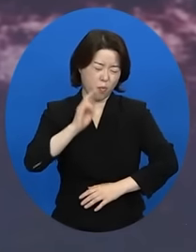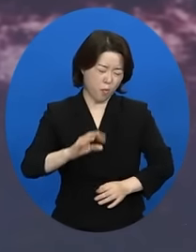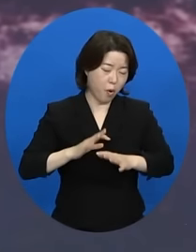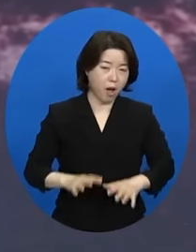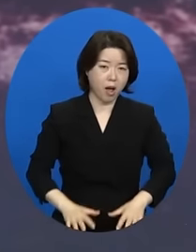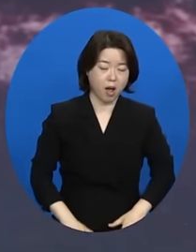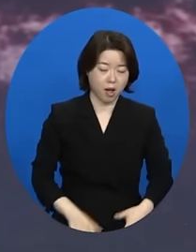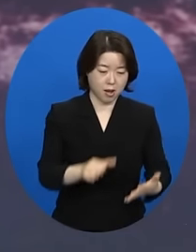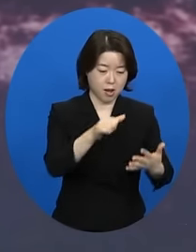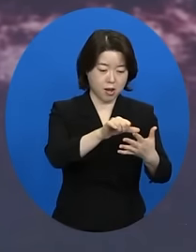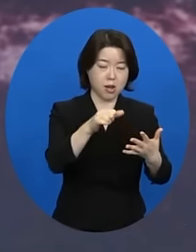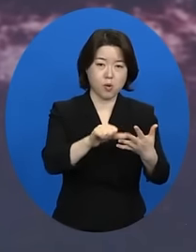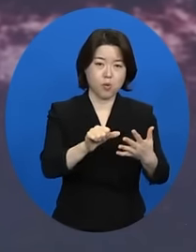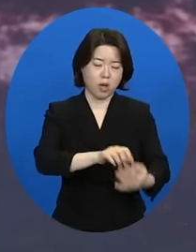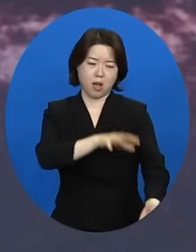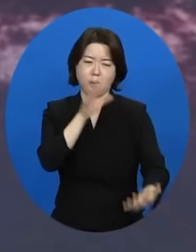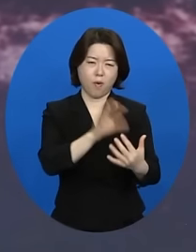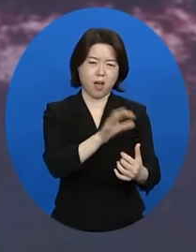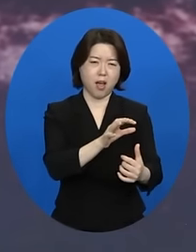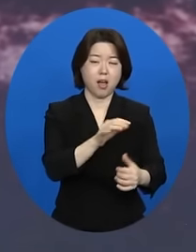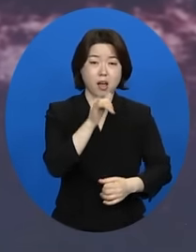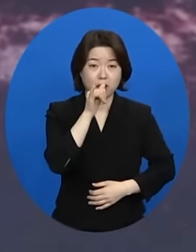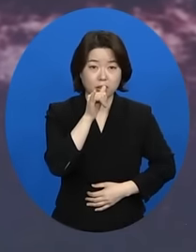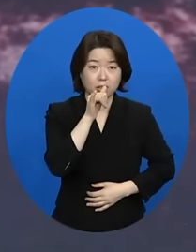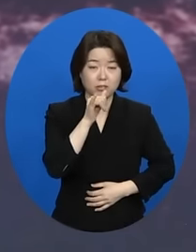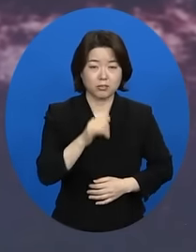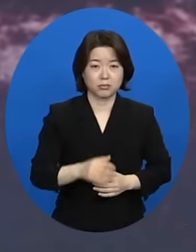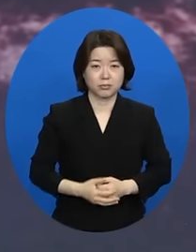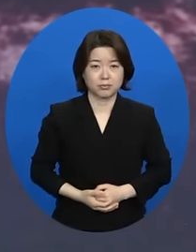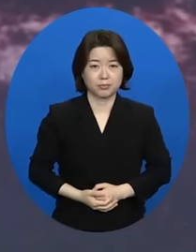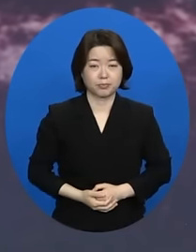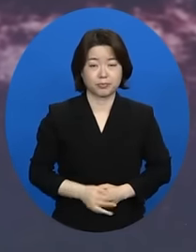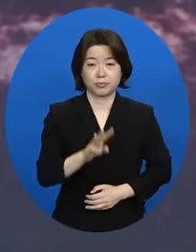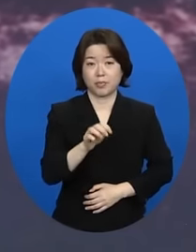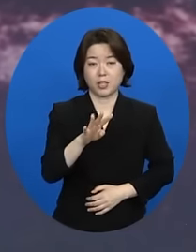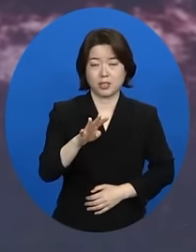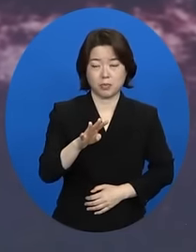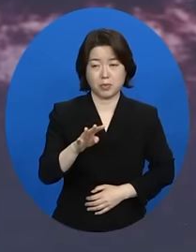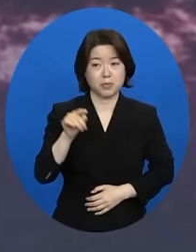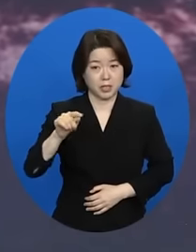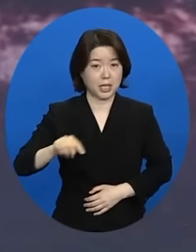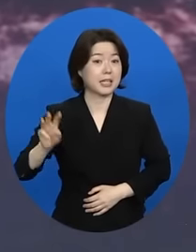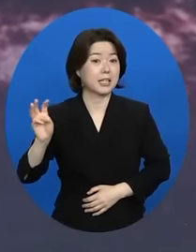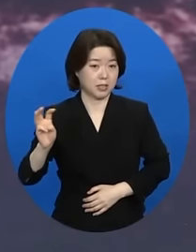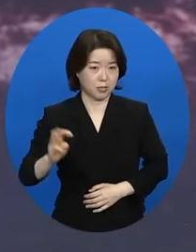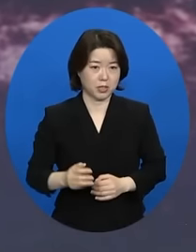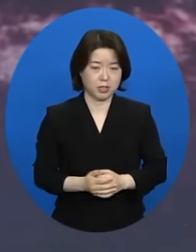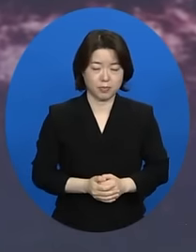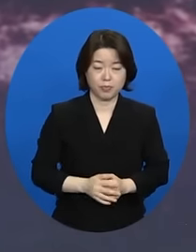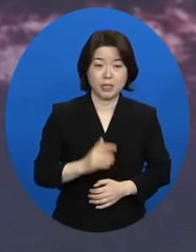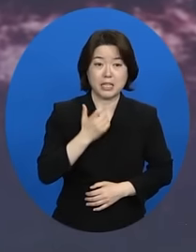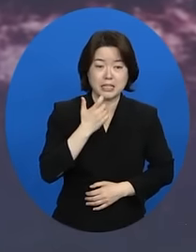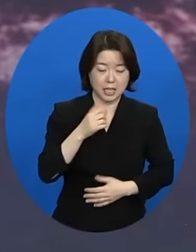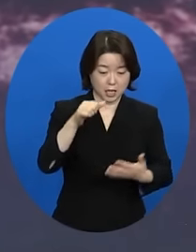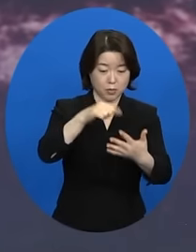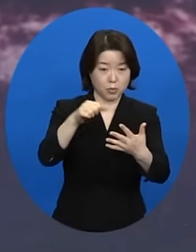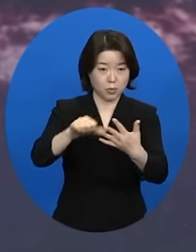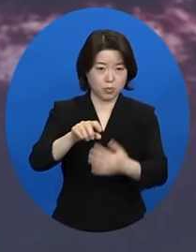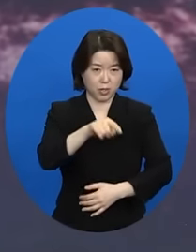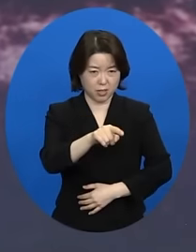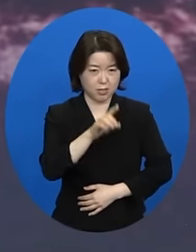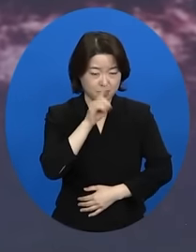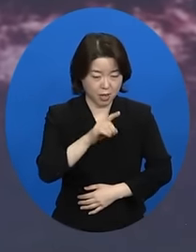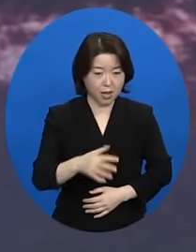시므온과 레위를 막 혼내면서 호통을 칩니다. 그것이 34장 30절이에요. 야곱이 시므온과 레위에게 이르되, 너희가 내게